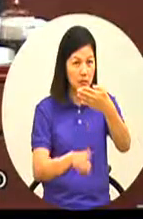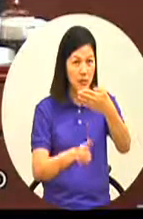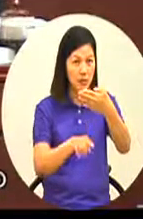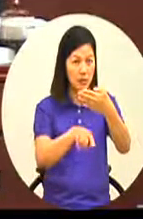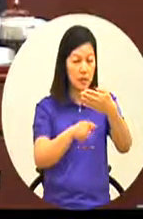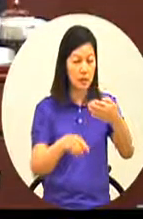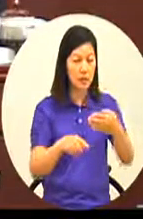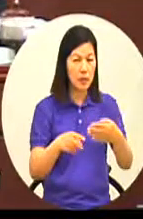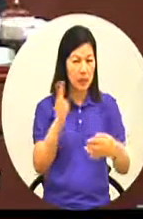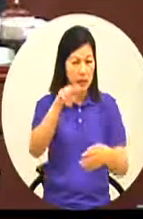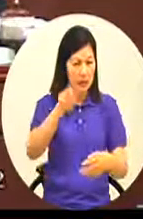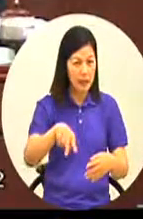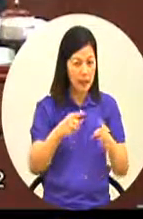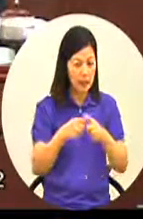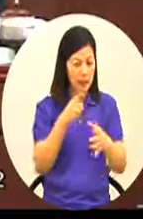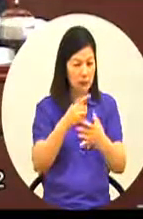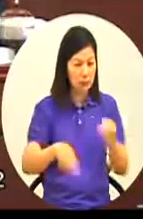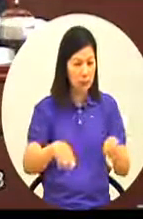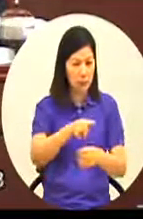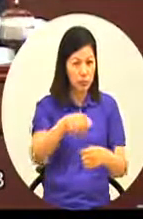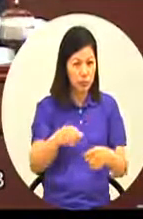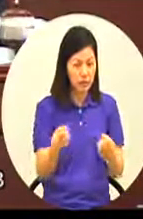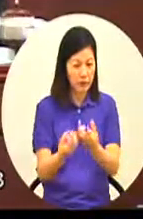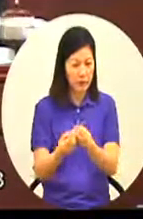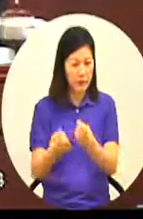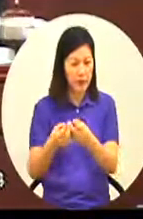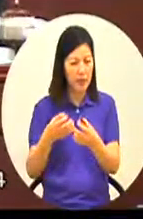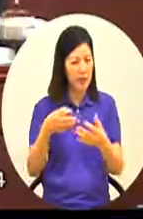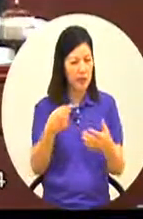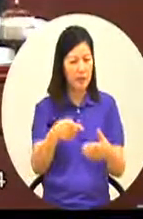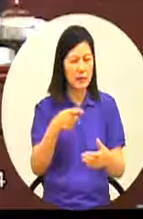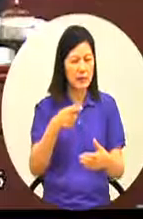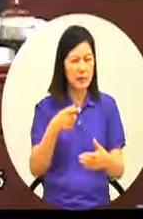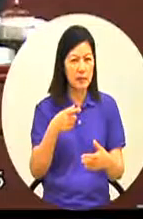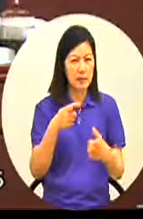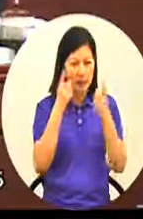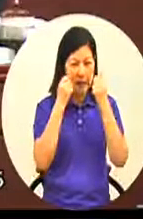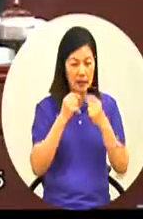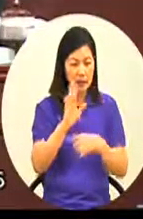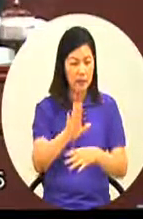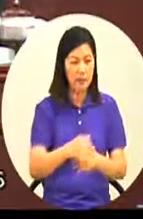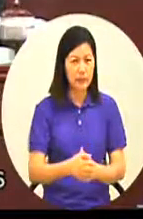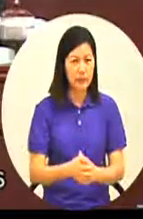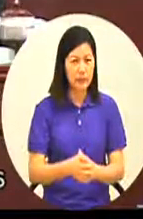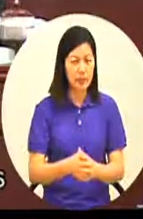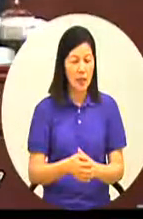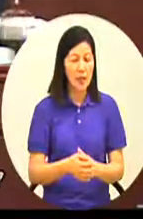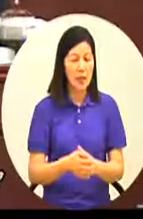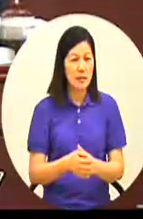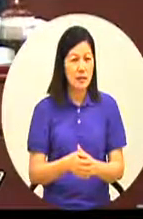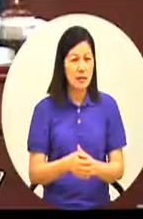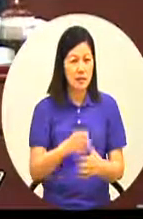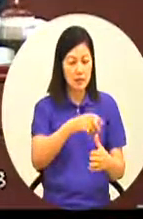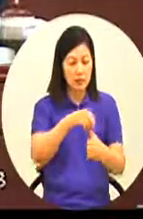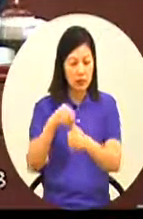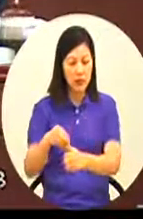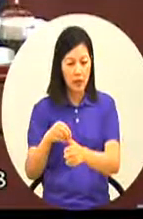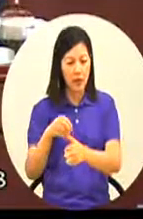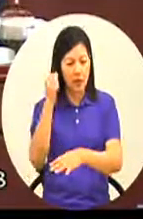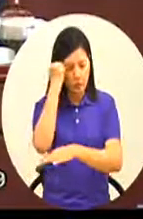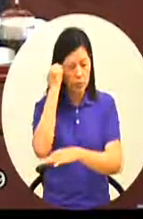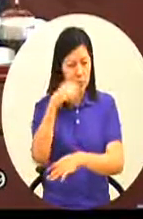非常严重的一个灾难了，所以其实当然这避难处所我们是希望永远不要使用，但